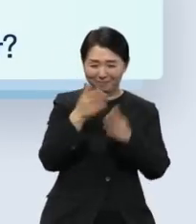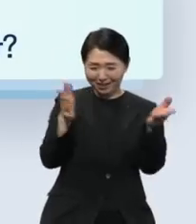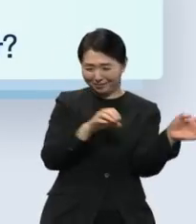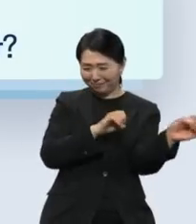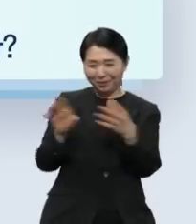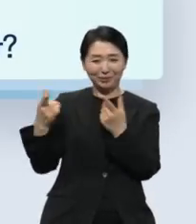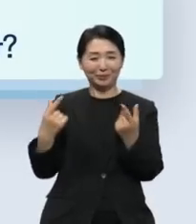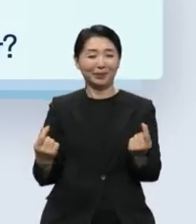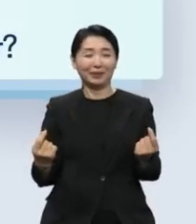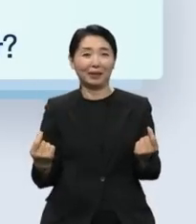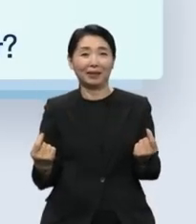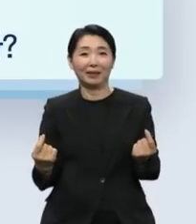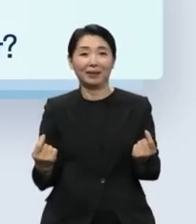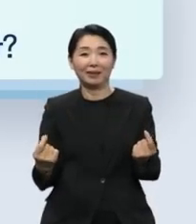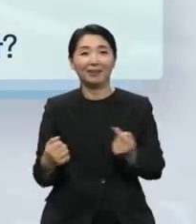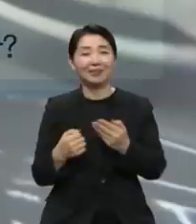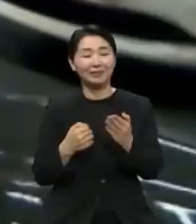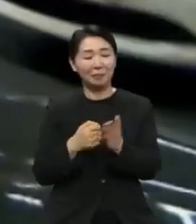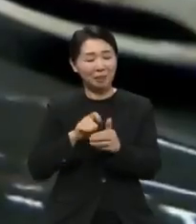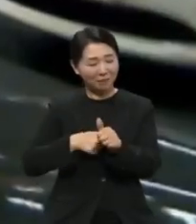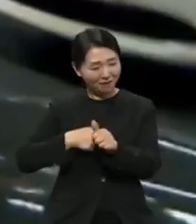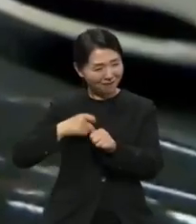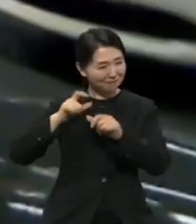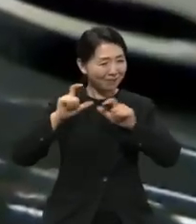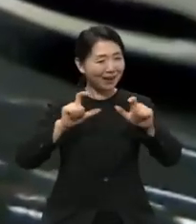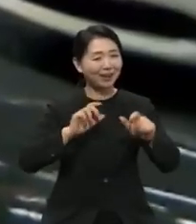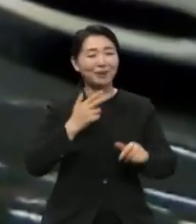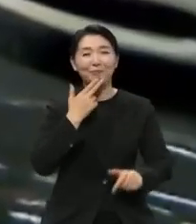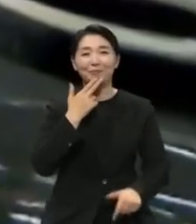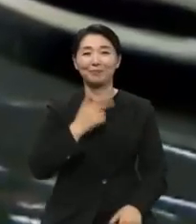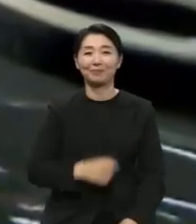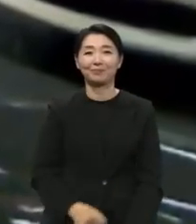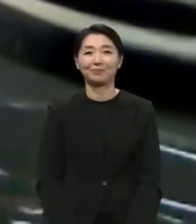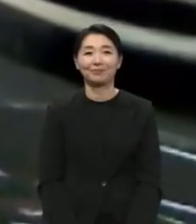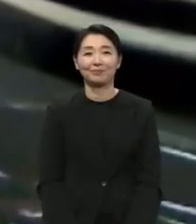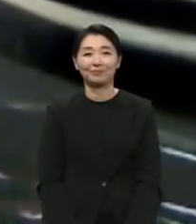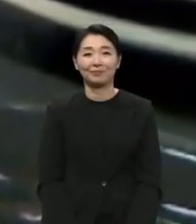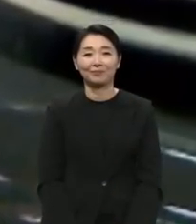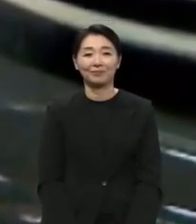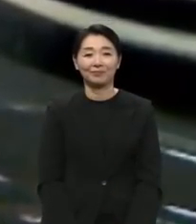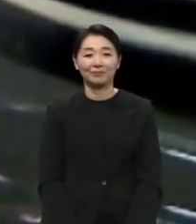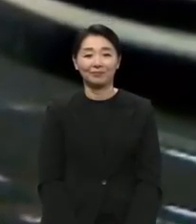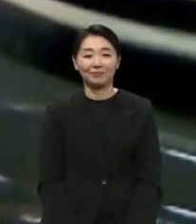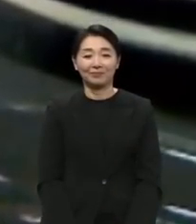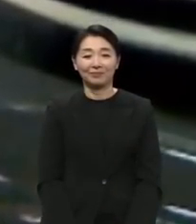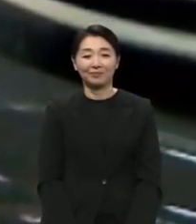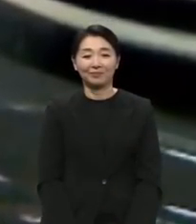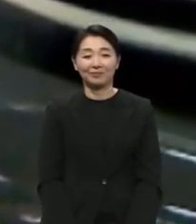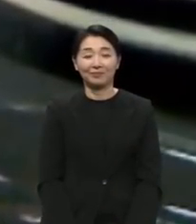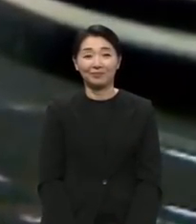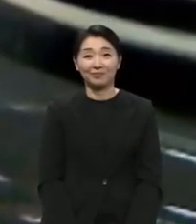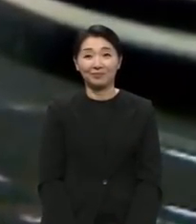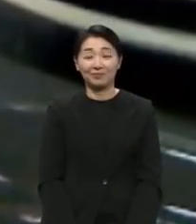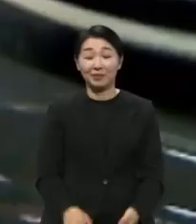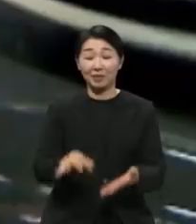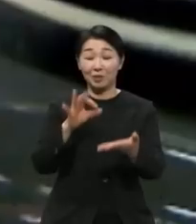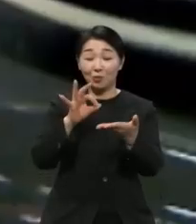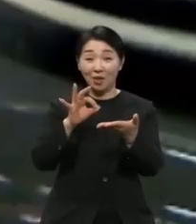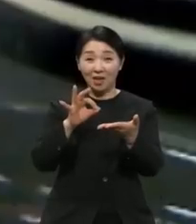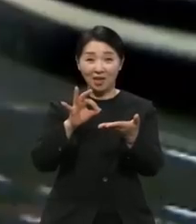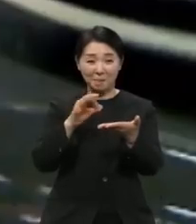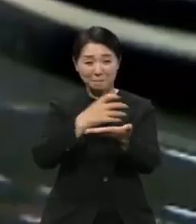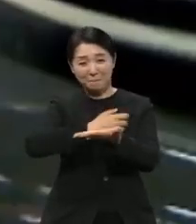무방하기 때문에 실제로는 처벌될 가능성이 거의 희박하다고 봅니다 알겠습니다 좀 재물손괴로 걸리면